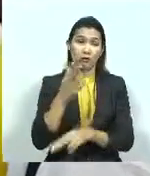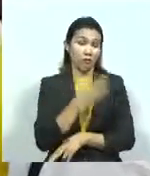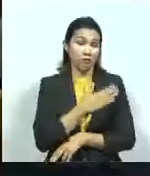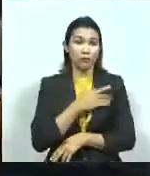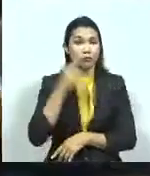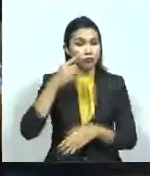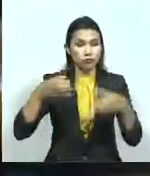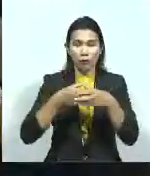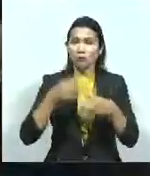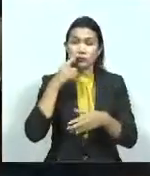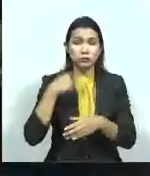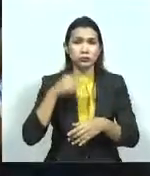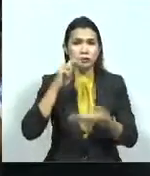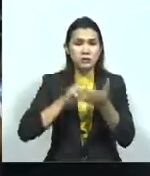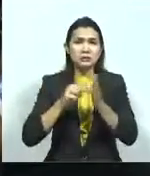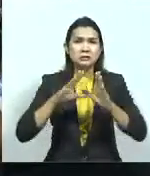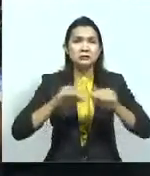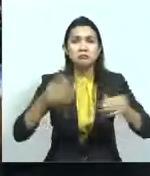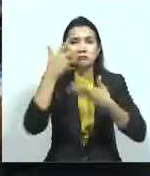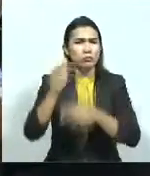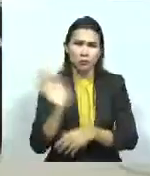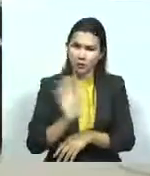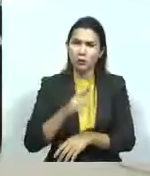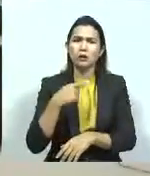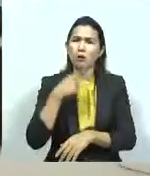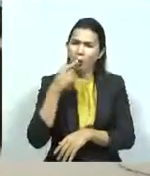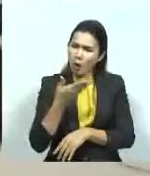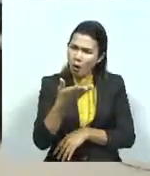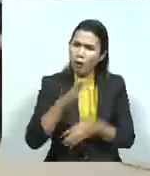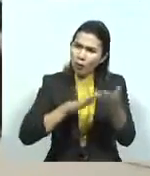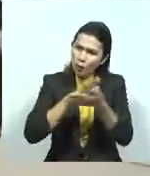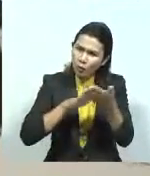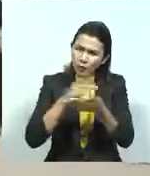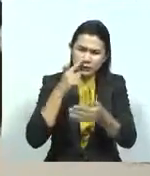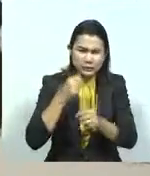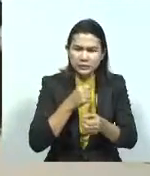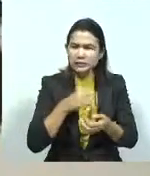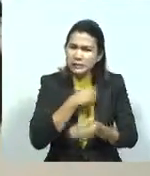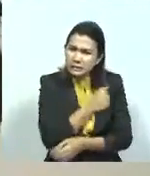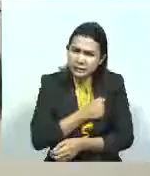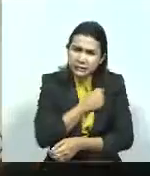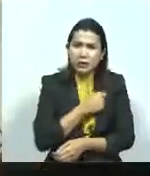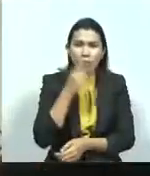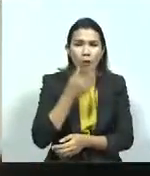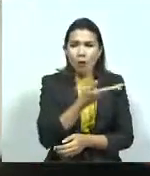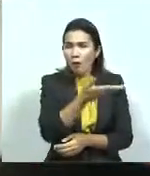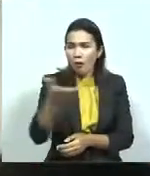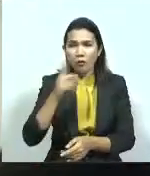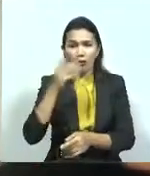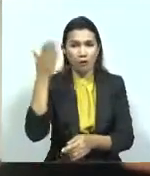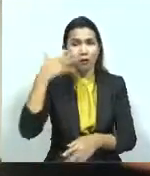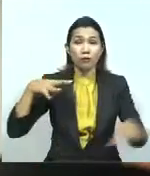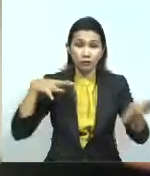จพร้อมทั้งขอแสดงความเสียใจอย่างสุดซึ้งกราบขออภัยจากใจและขอขมาทุกคนที่เกี่ยวข้องกับอุบัติเหตุ